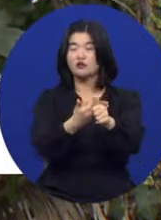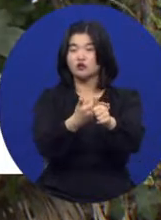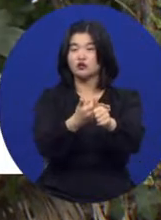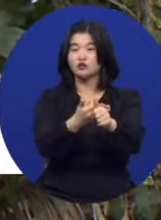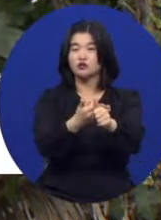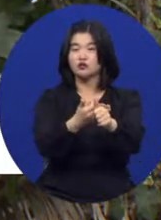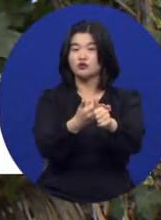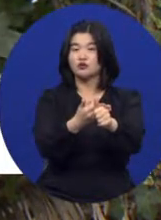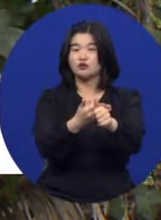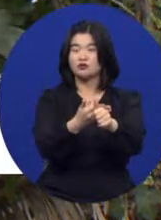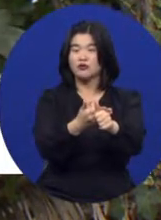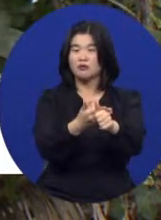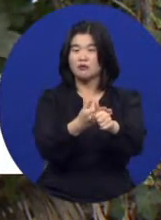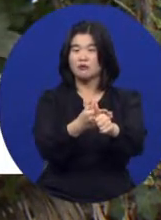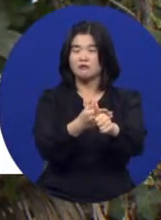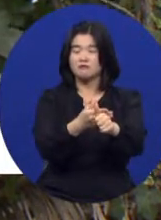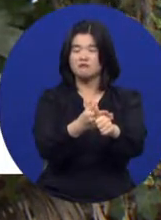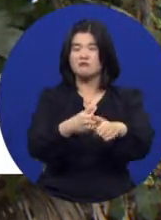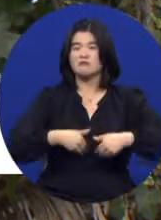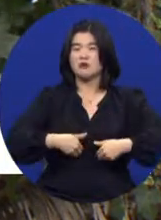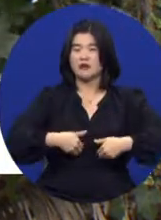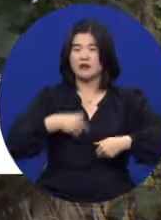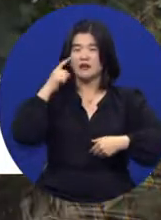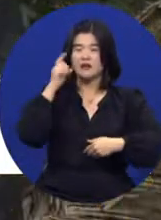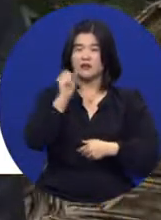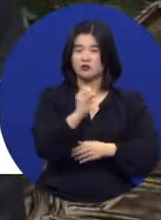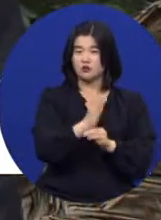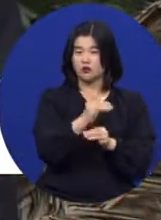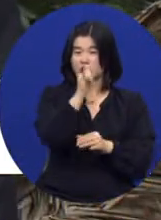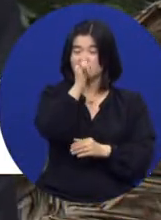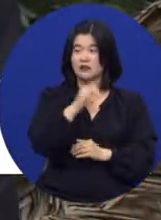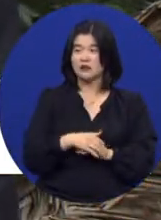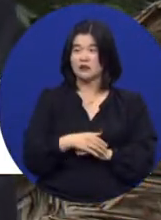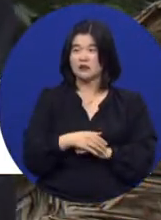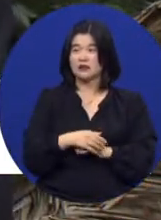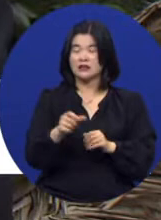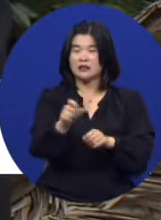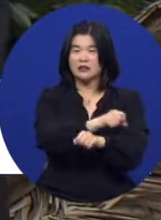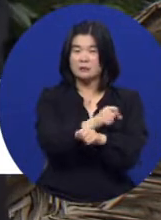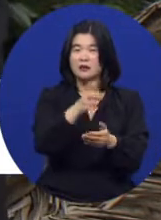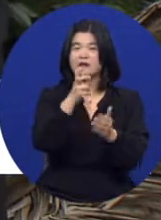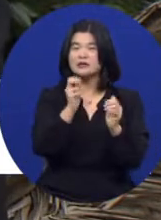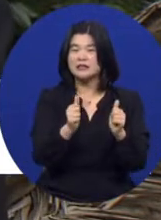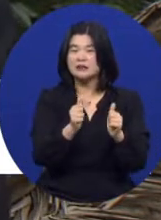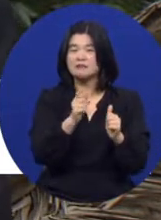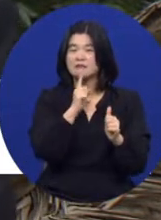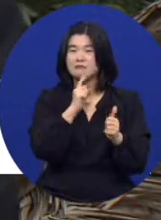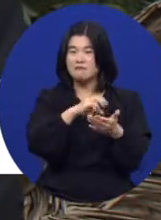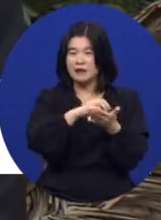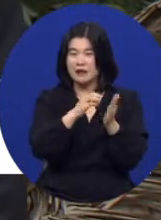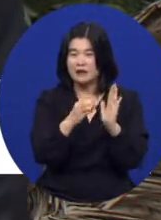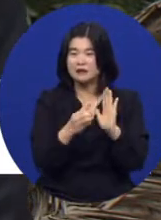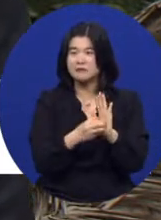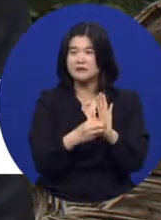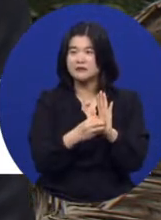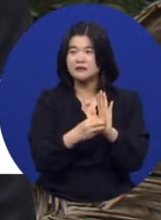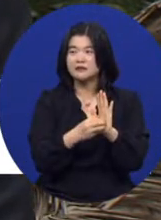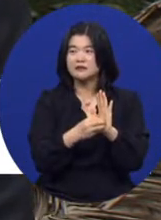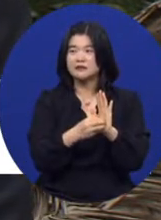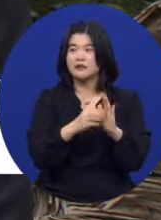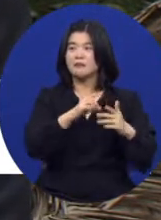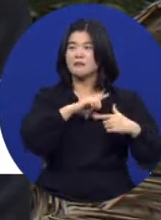것도 이제 먼저 선행돼야 된다고 그렇게 생각을 하고 있습니다. 특별재심만큼은 대통령 특별사면권을